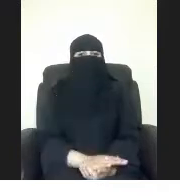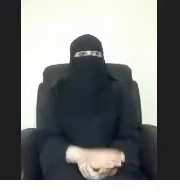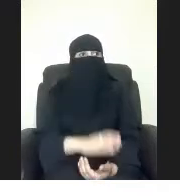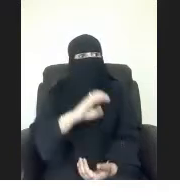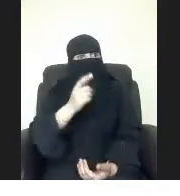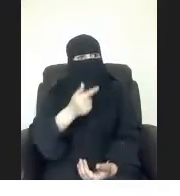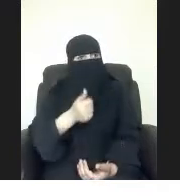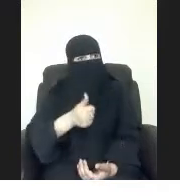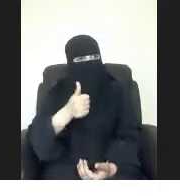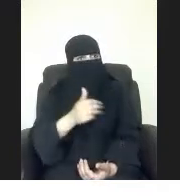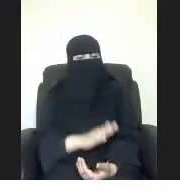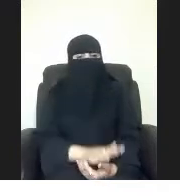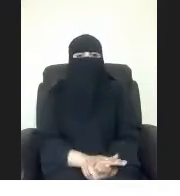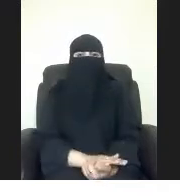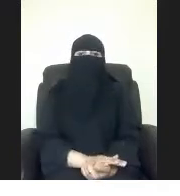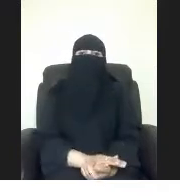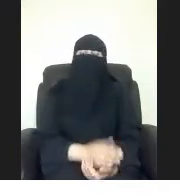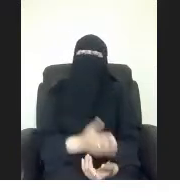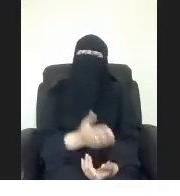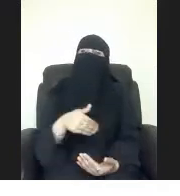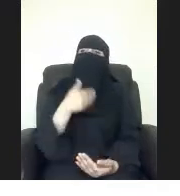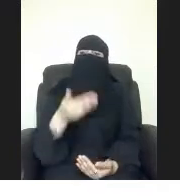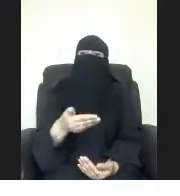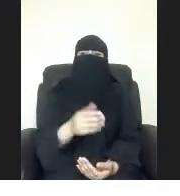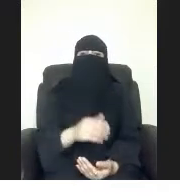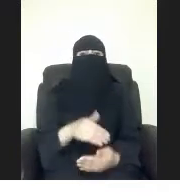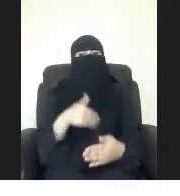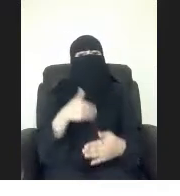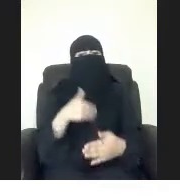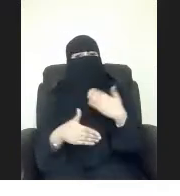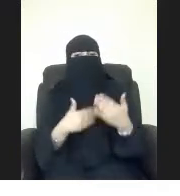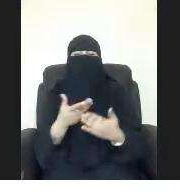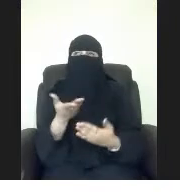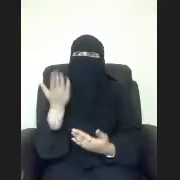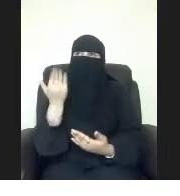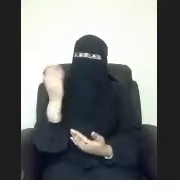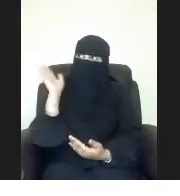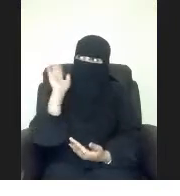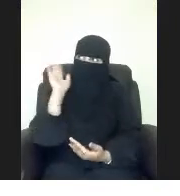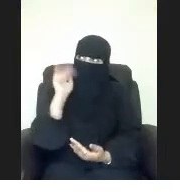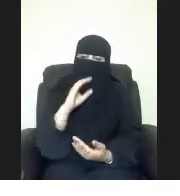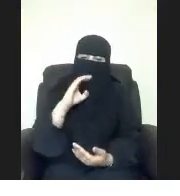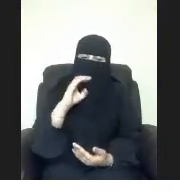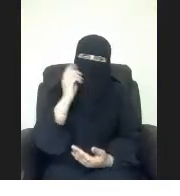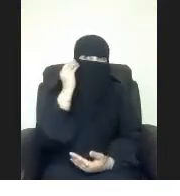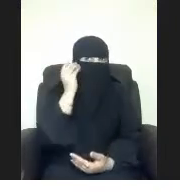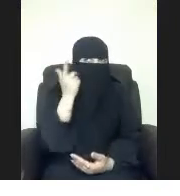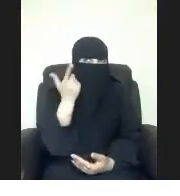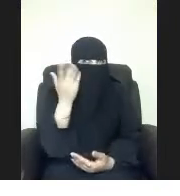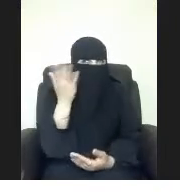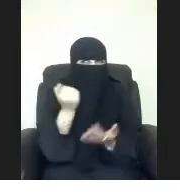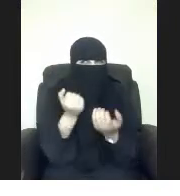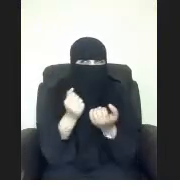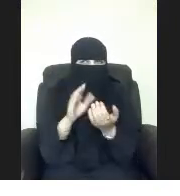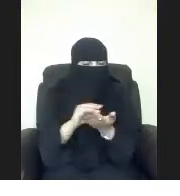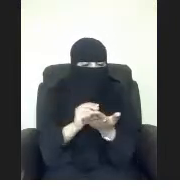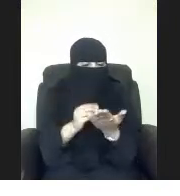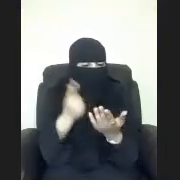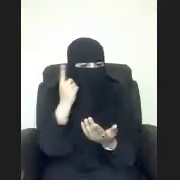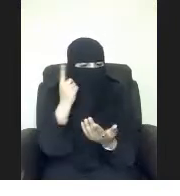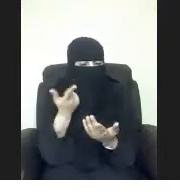بذكر المرجع للإجابة على ذلك السؤال، وبالتالي يتعلم الطالب كيف يقوم